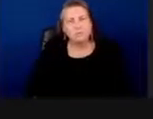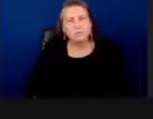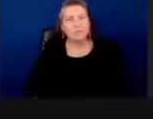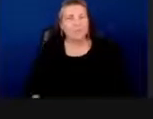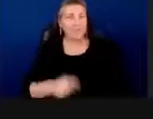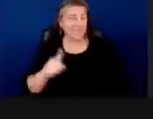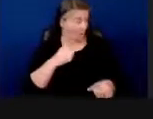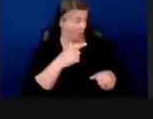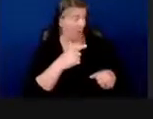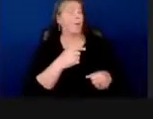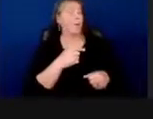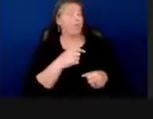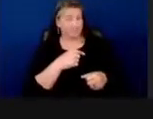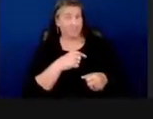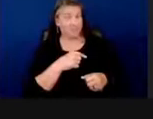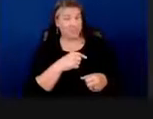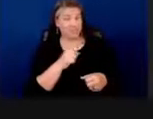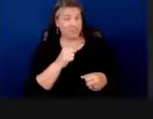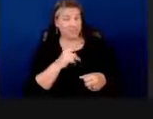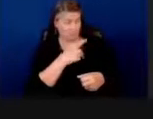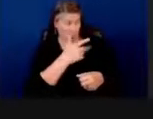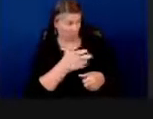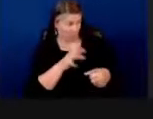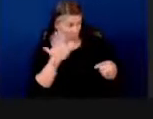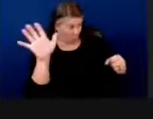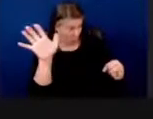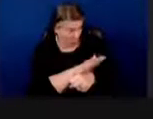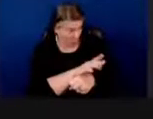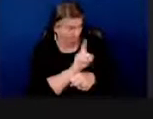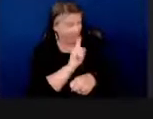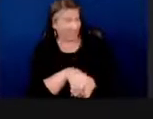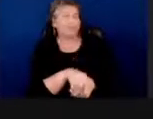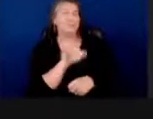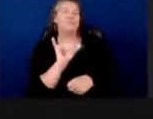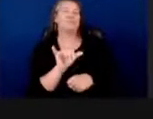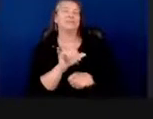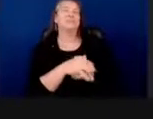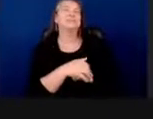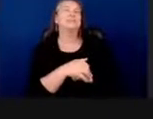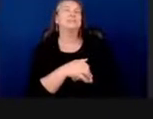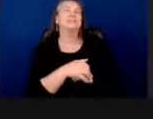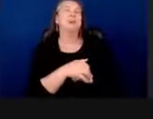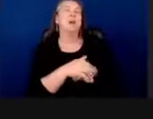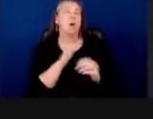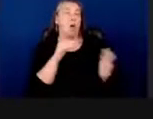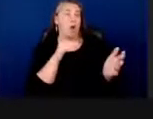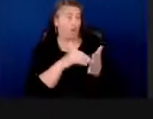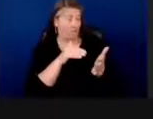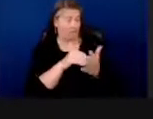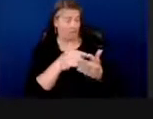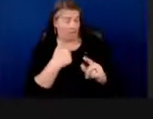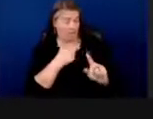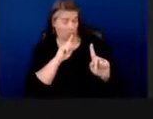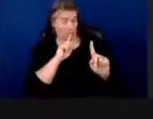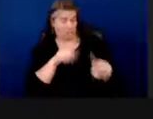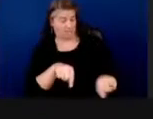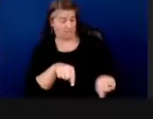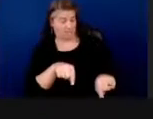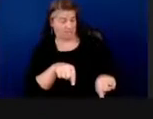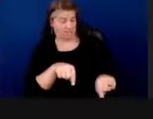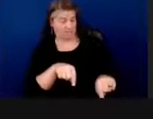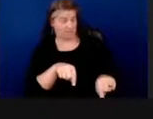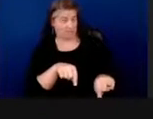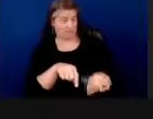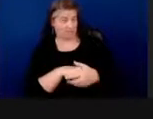kutupa maoni yetu yako kuhusiana na jambo hili? Kwa kweli ndio, na